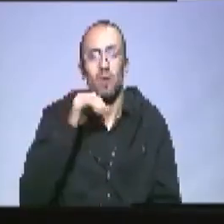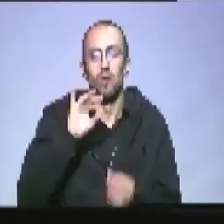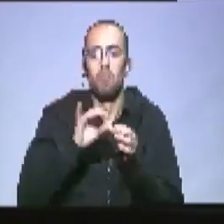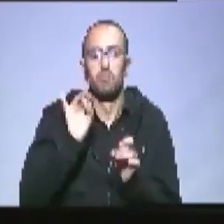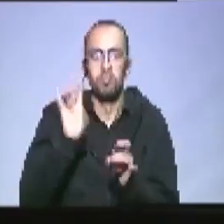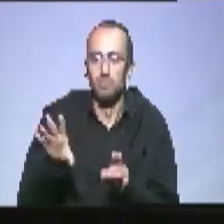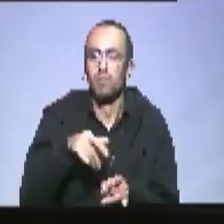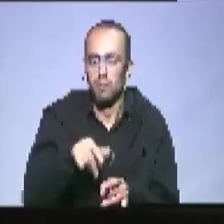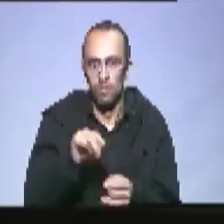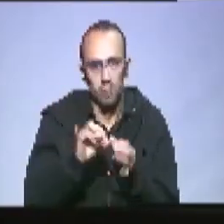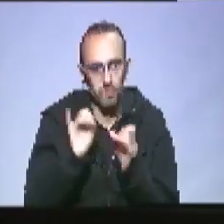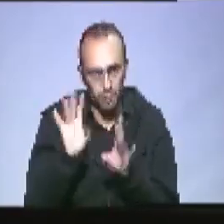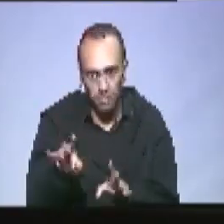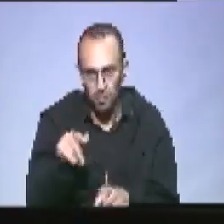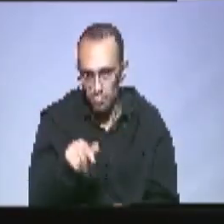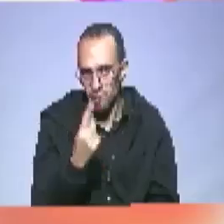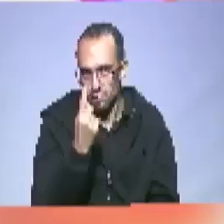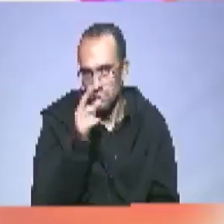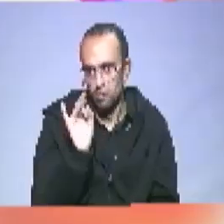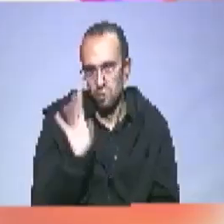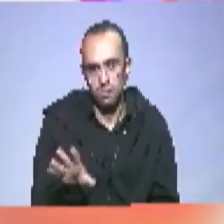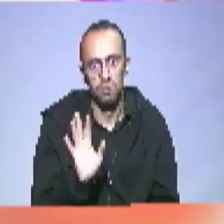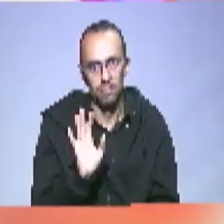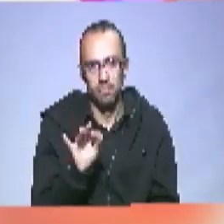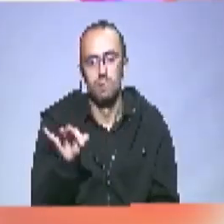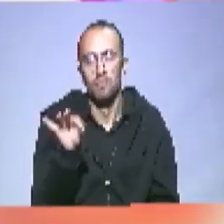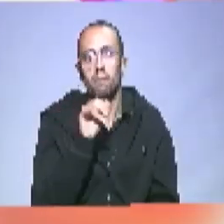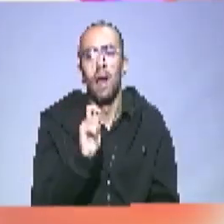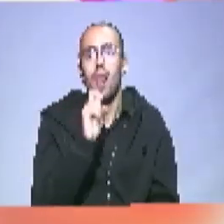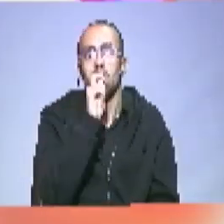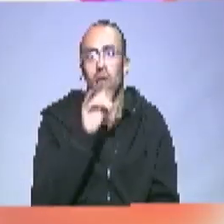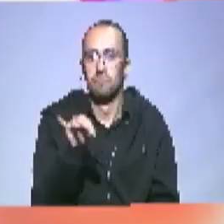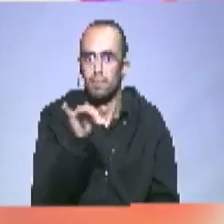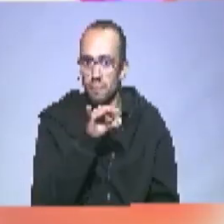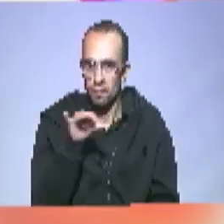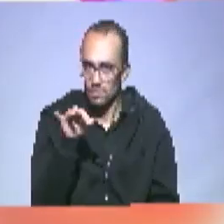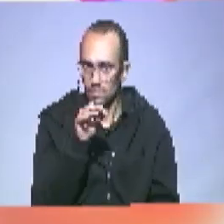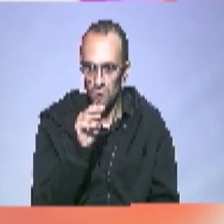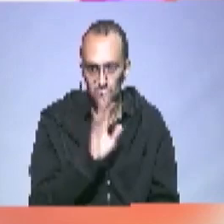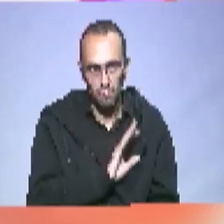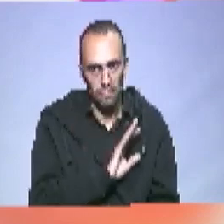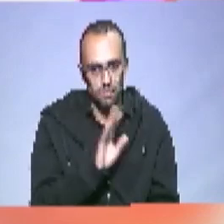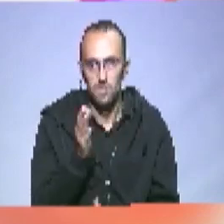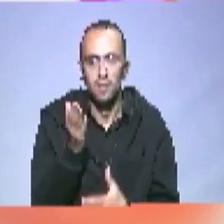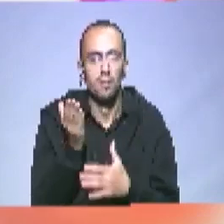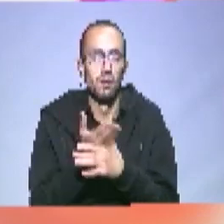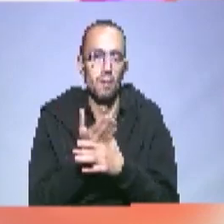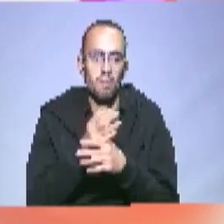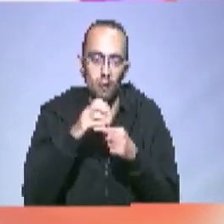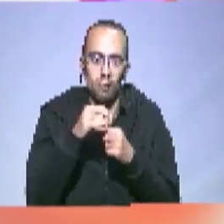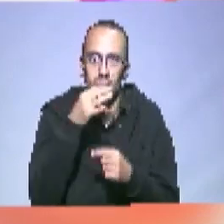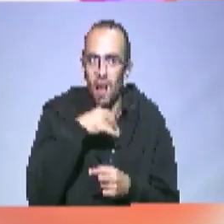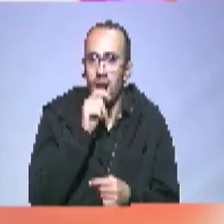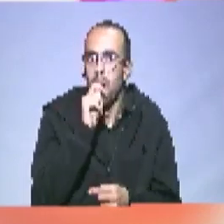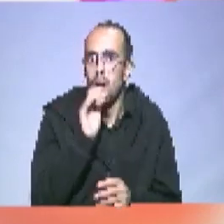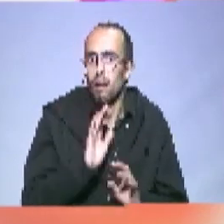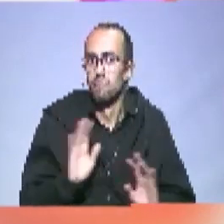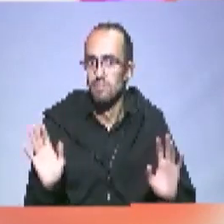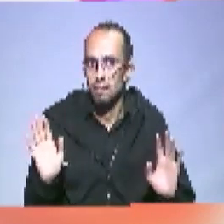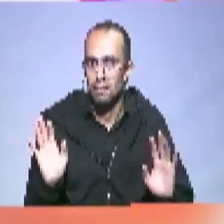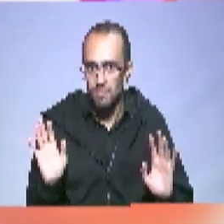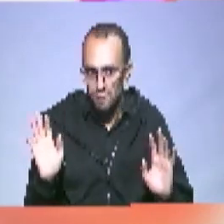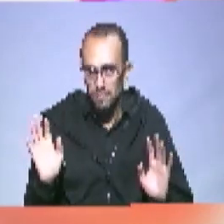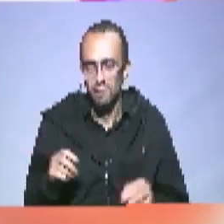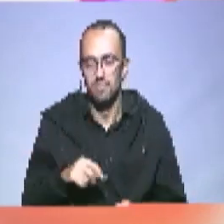التوم والكلام ده كله، فاحنا اوكي انا نحط شويه بهارات لحمه صغيره عشان احنا تعاملنا مع المشروم على ان احنا حاطين حته لحمه كده